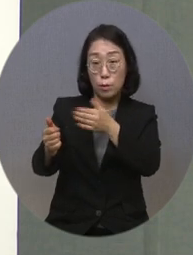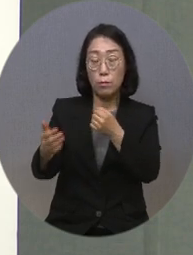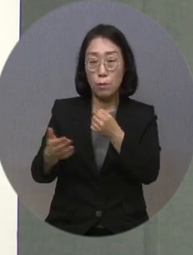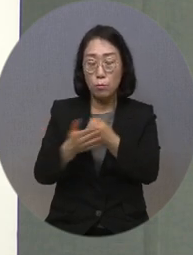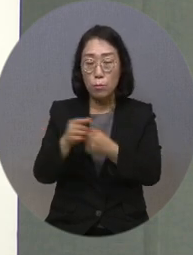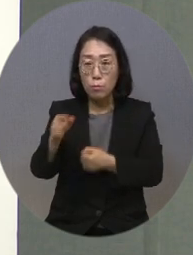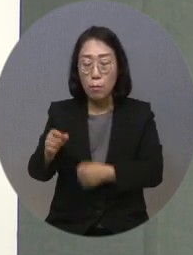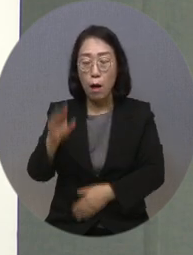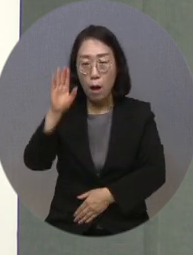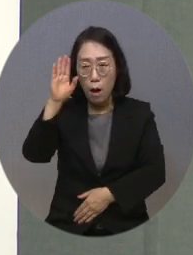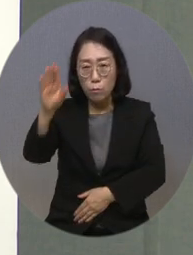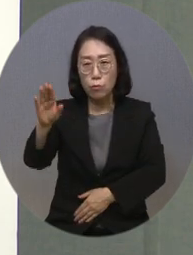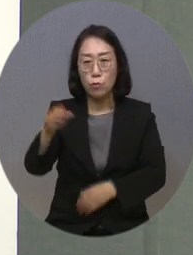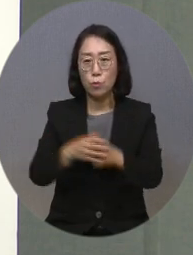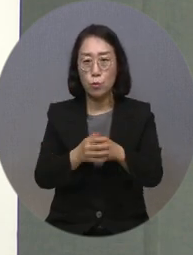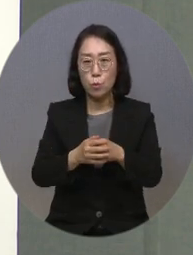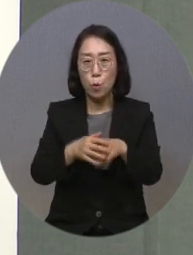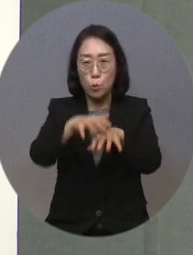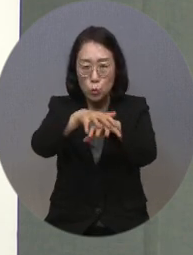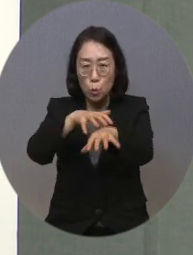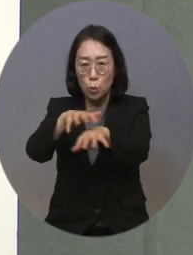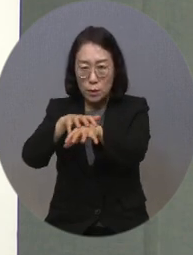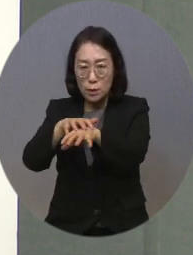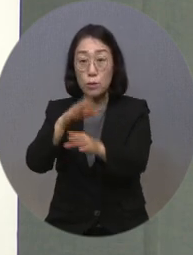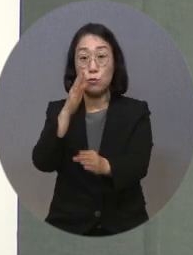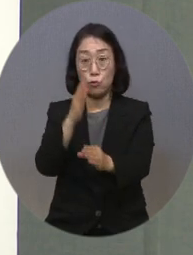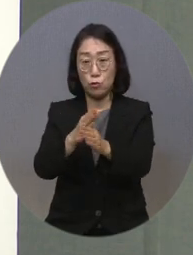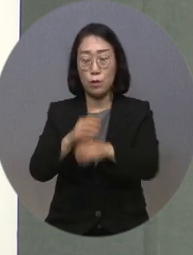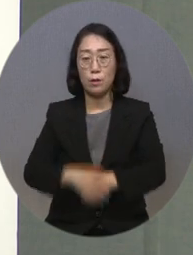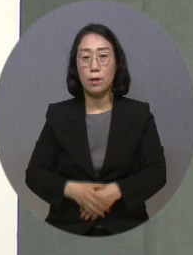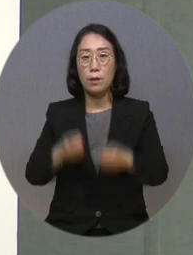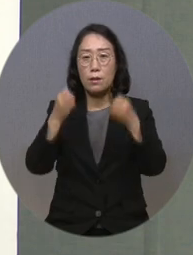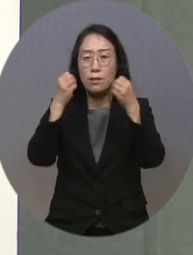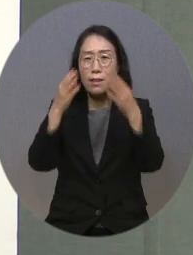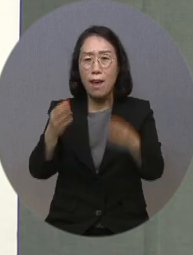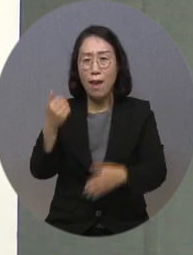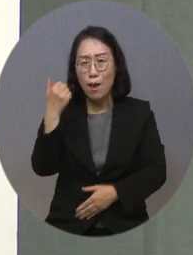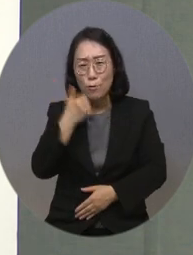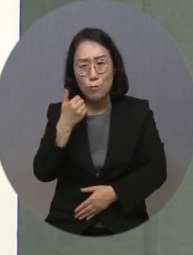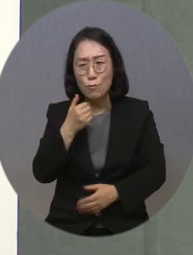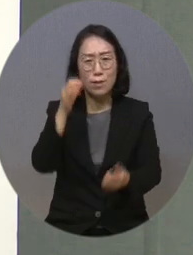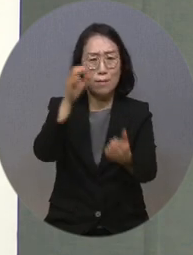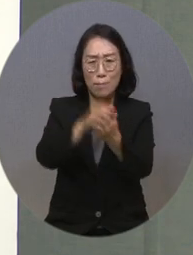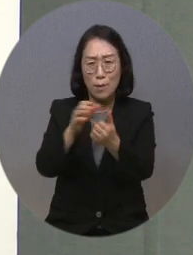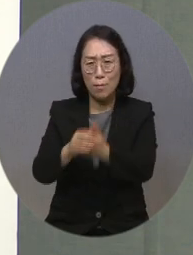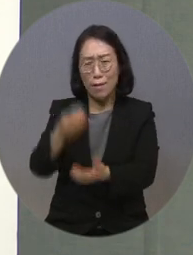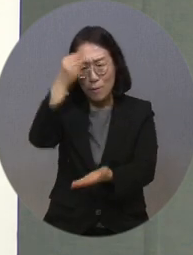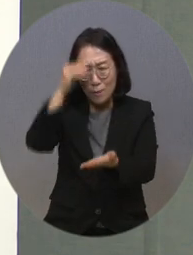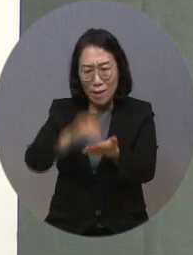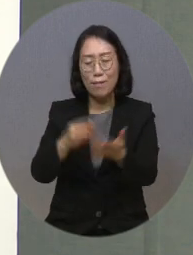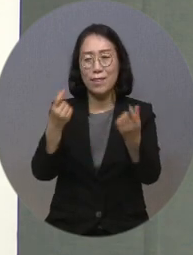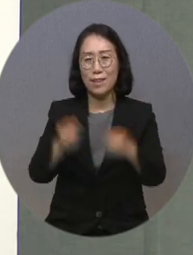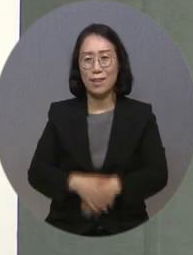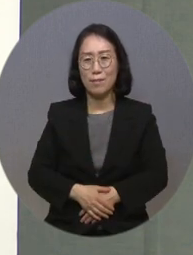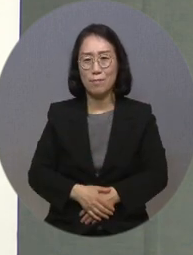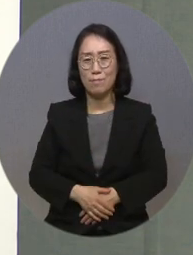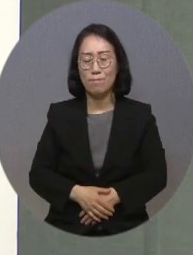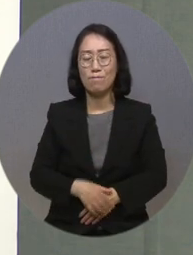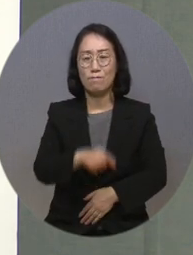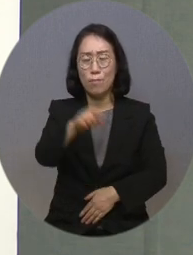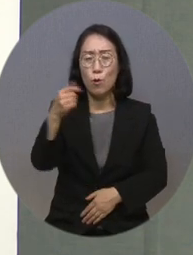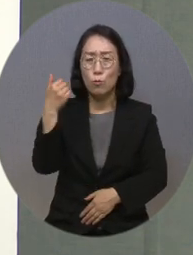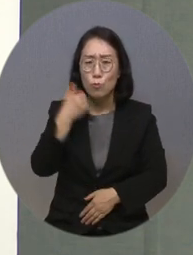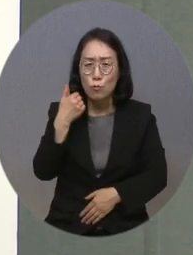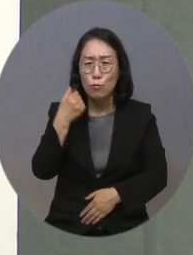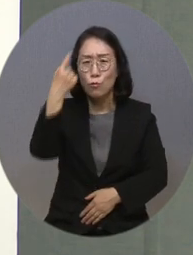예, 속도를 내고 있는 것 같습니다만은 새 인물이 보이질 않아요. 네, 그렇습니다. 뭐 네. 소랑설레하는